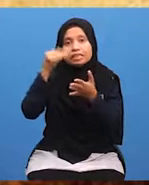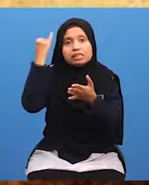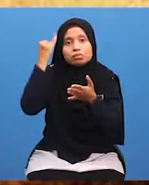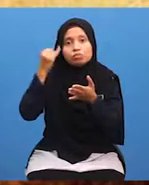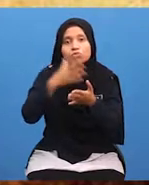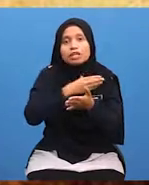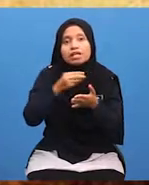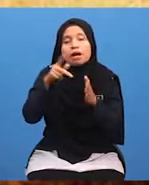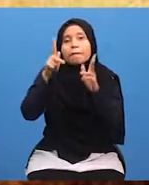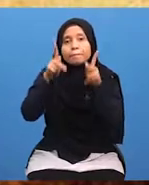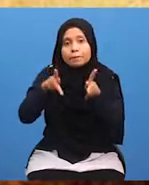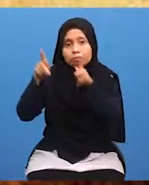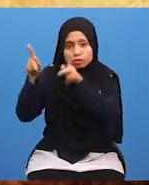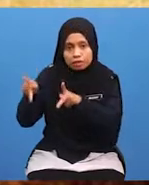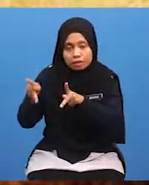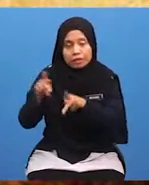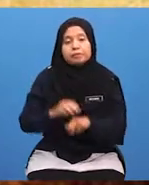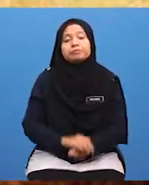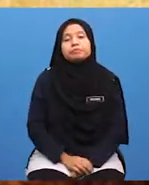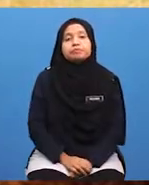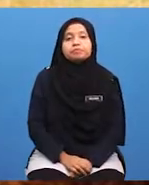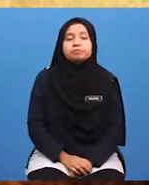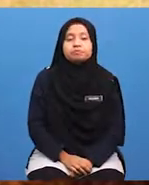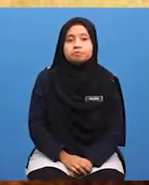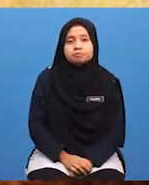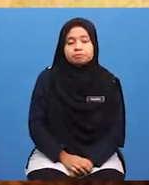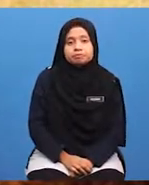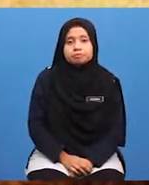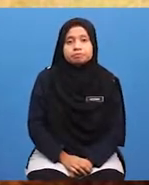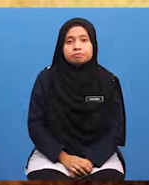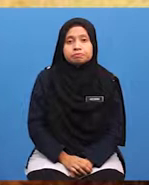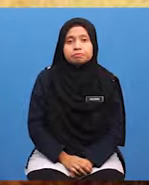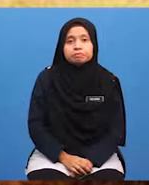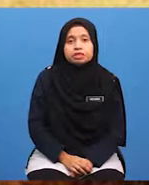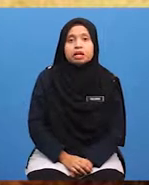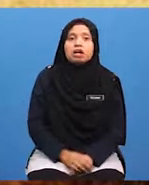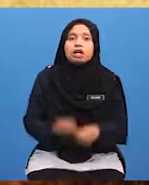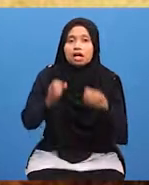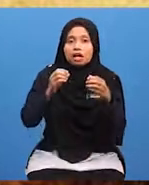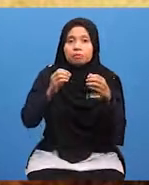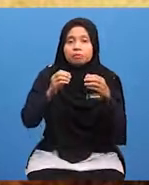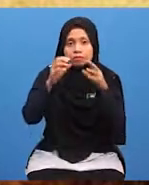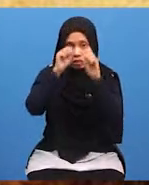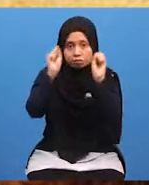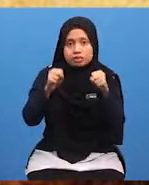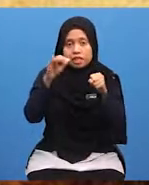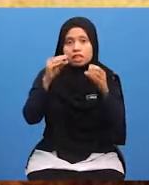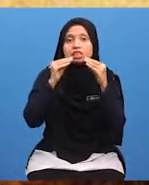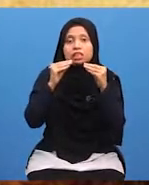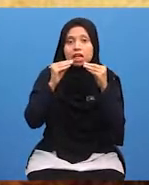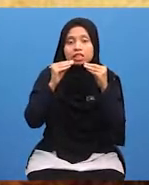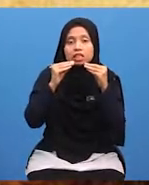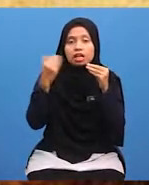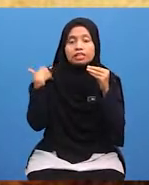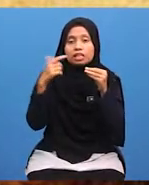malahan juga berfungsi sebagai perpustakaan. Subjek-subjek yang diajar di Istana Khalifah